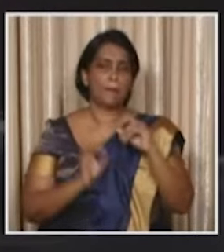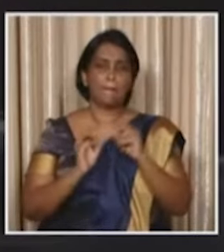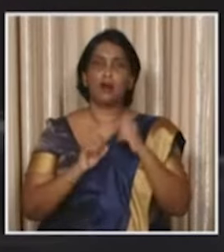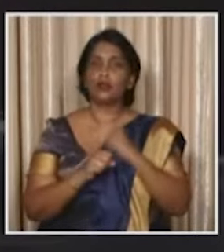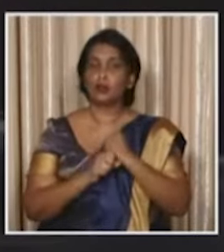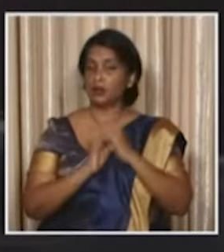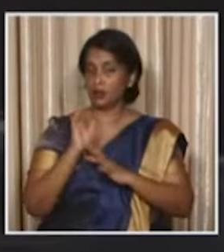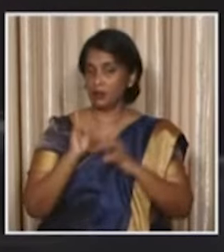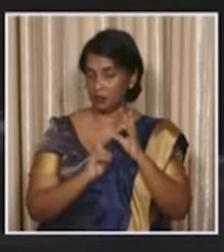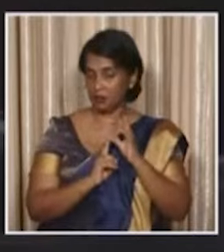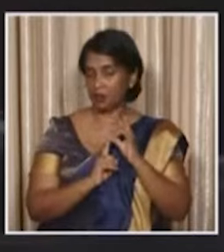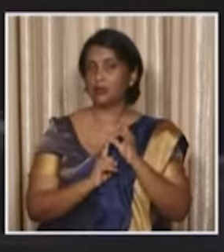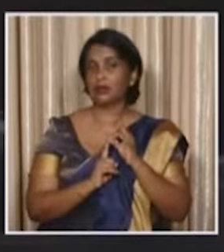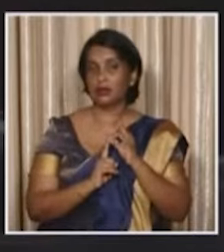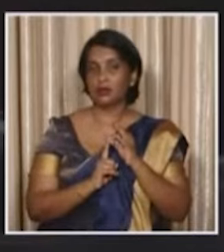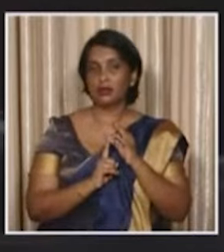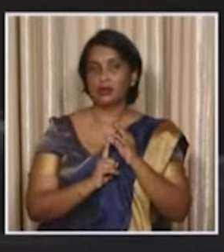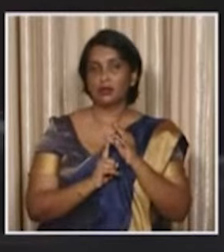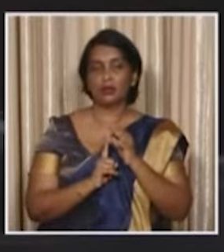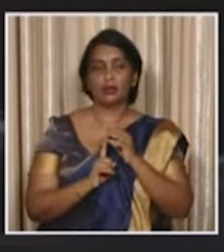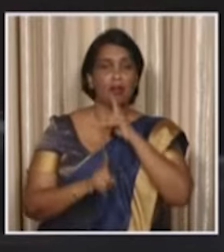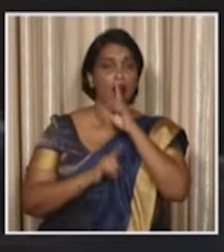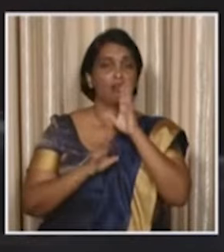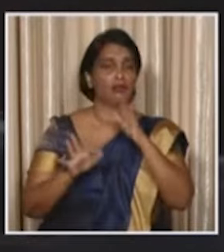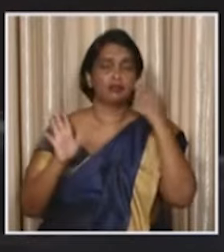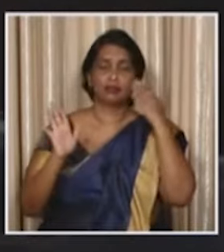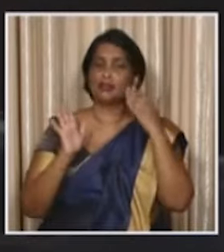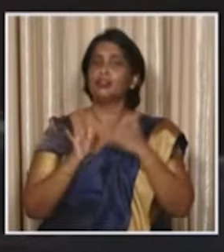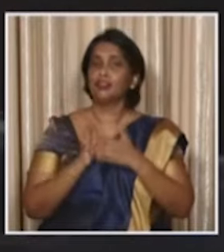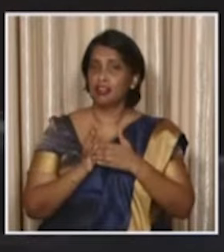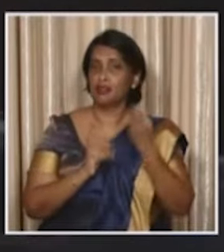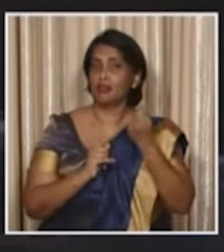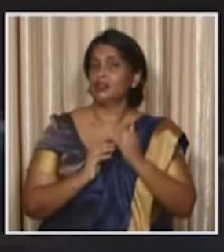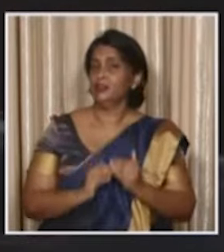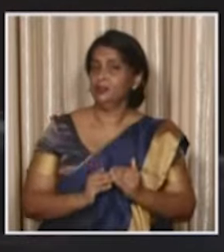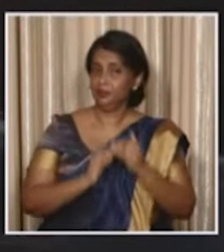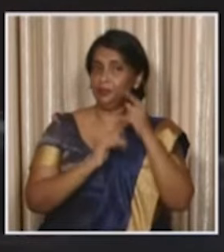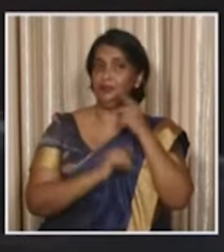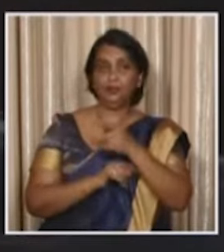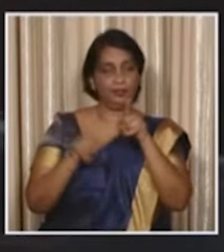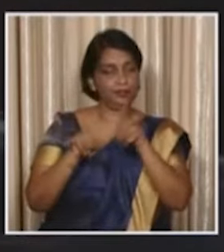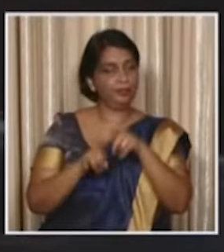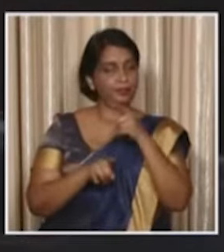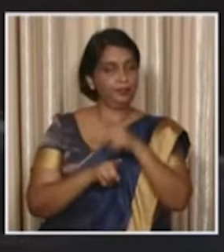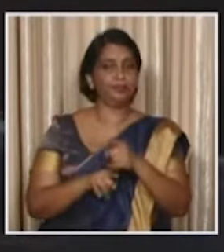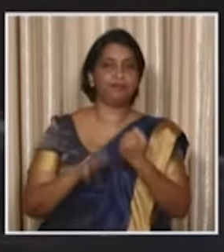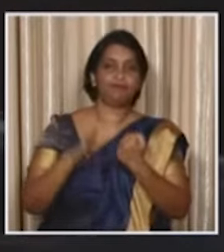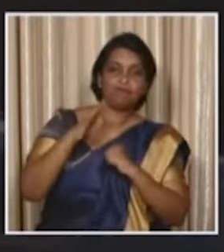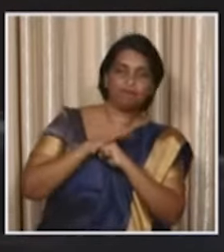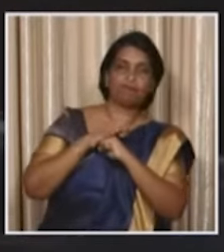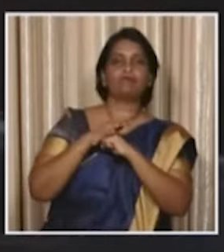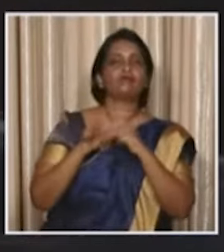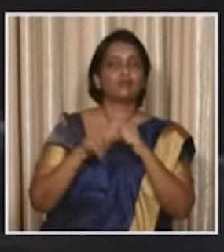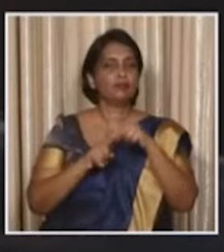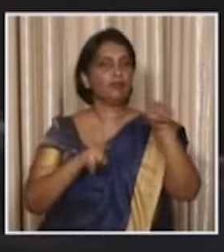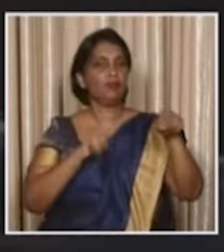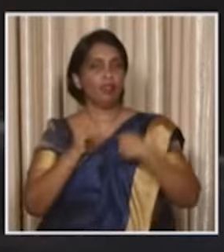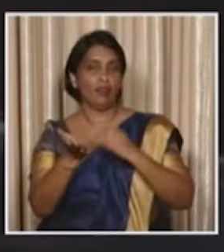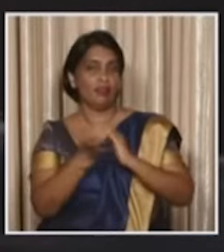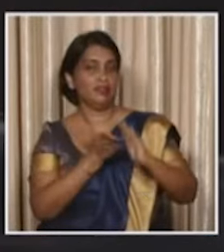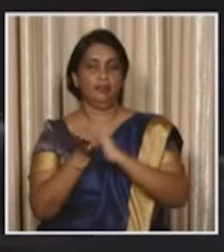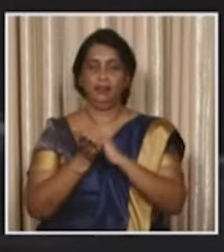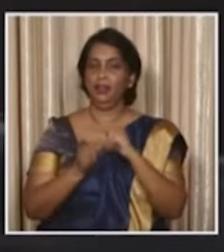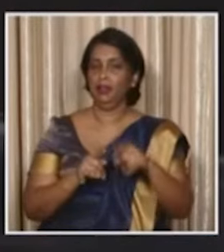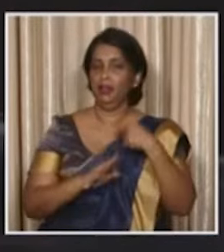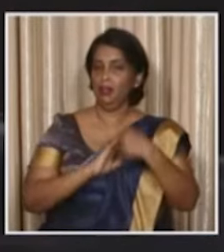ඇමතුමා උඩුගු පුච්චි න්‍යායල් කතා කරනවා මේ ආර්ථිකයේ ගොඩ ගන්න. එතුමල්ල තමයි ජැක් ගහලා එක එක්කෙනාට සහය දීලා